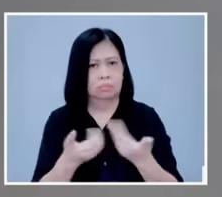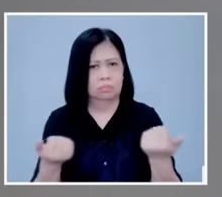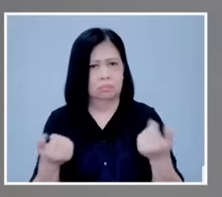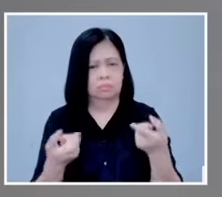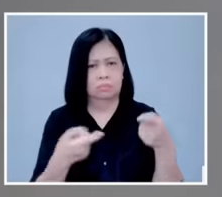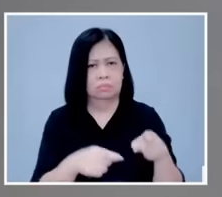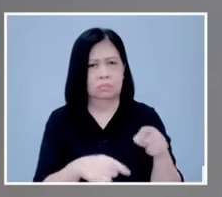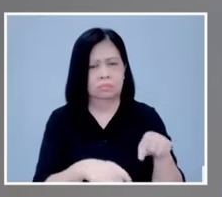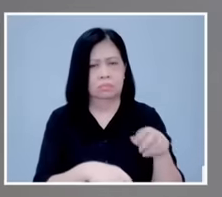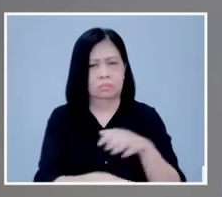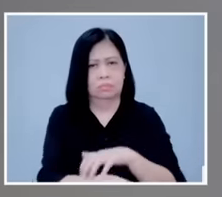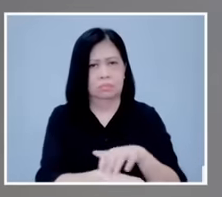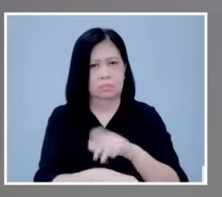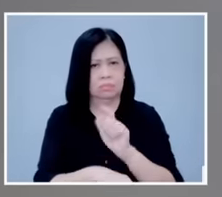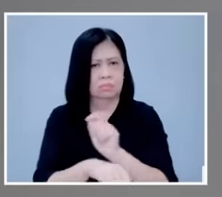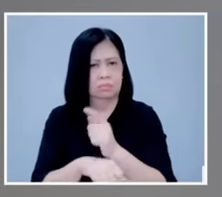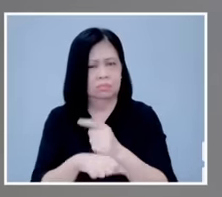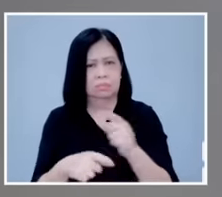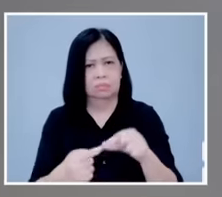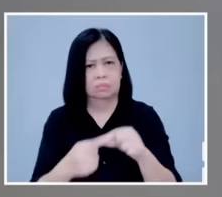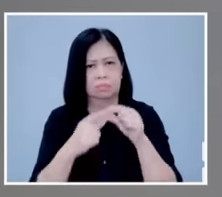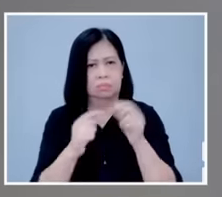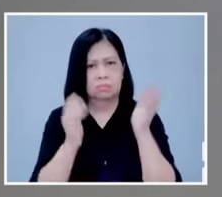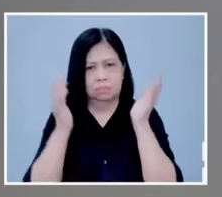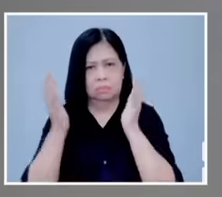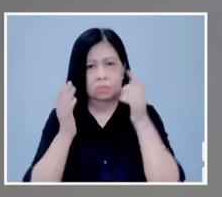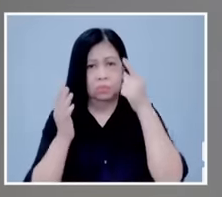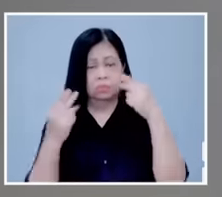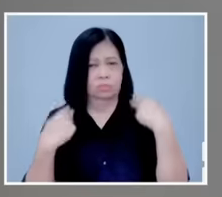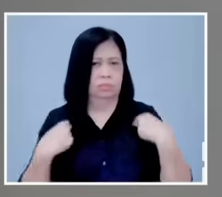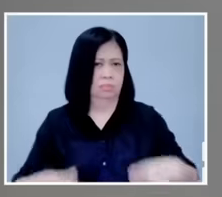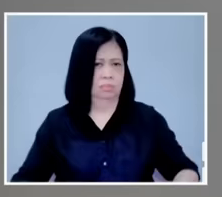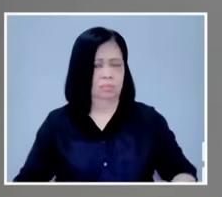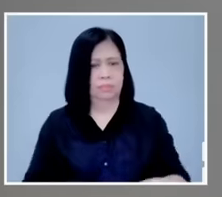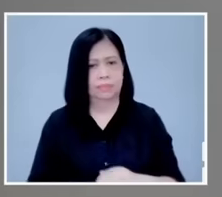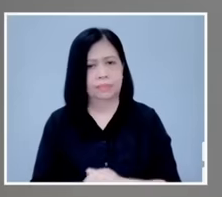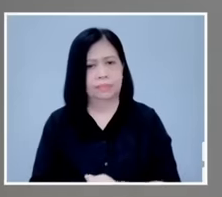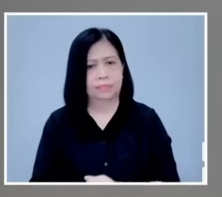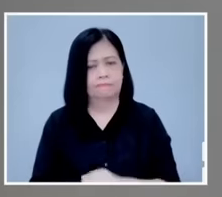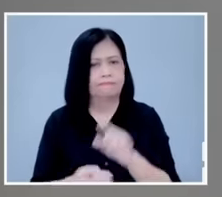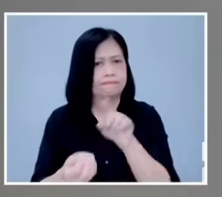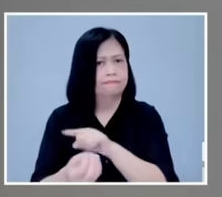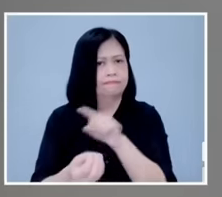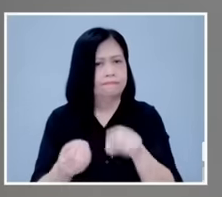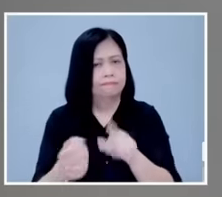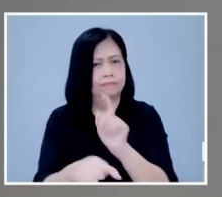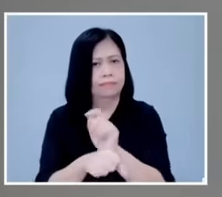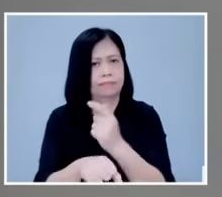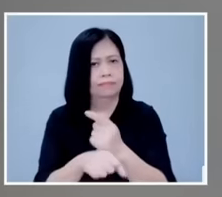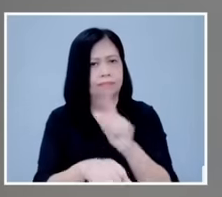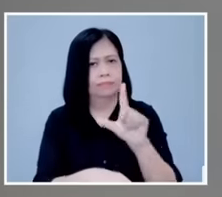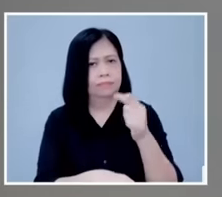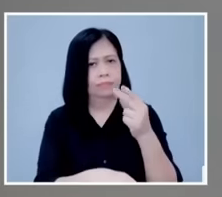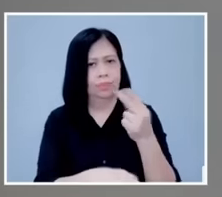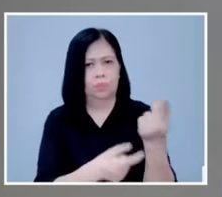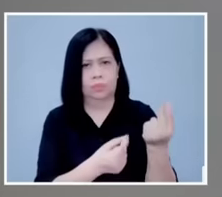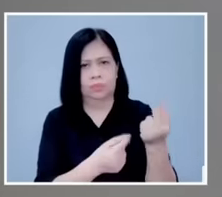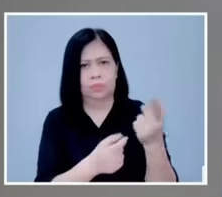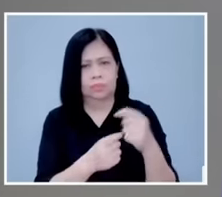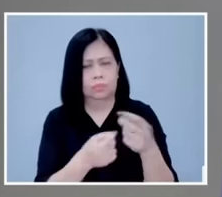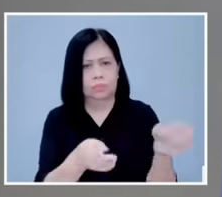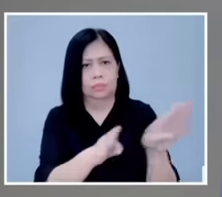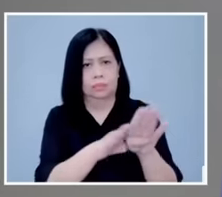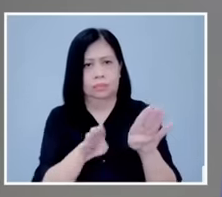Makati, lalo na pagdating sa mga serbisyong pangkalusugan. Binatikos naman ng tagig LGU ang ginagawang pagsasara